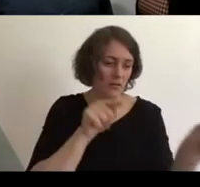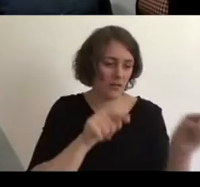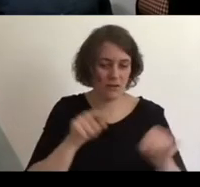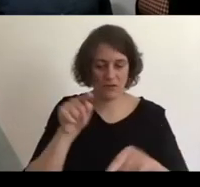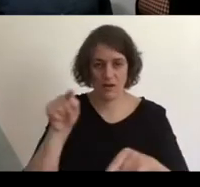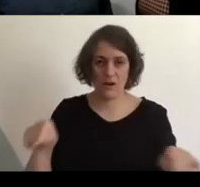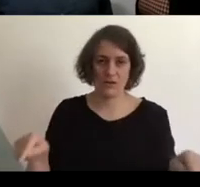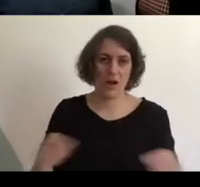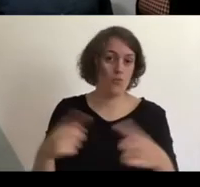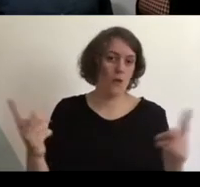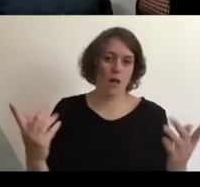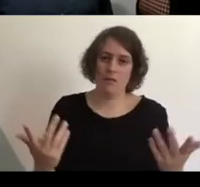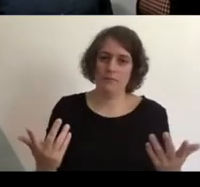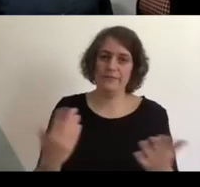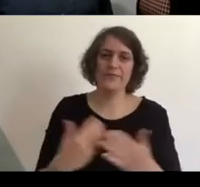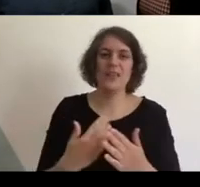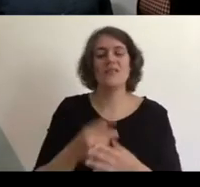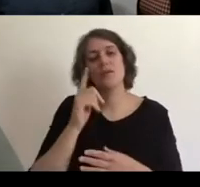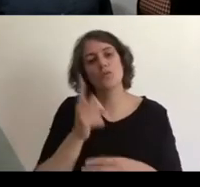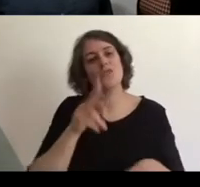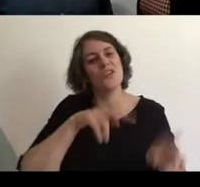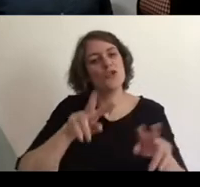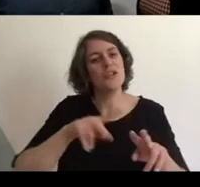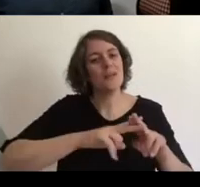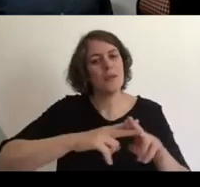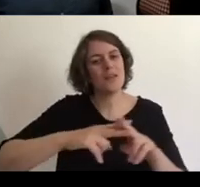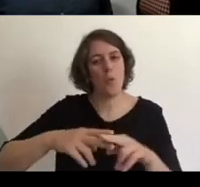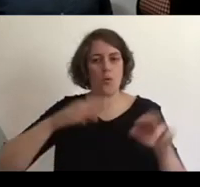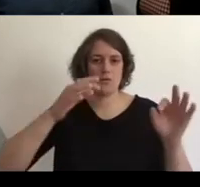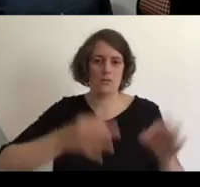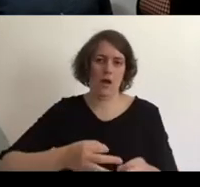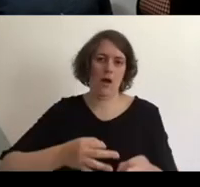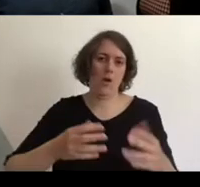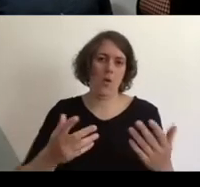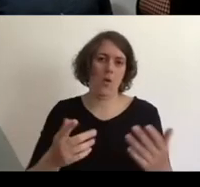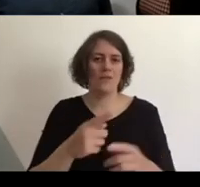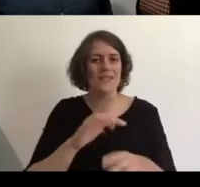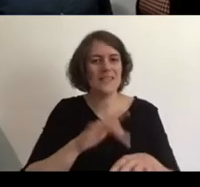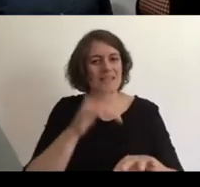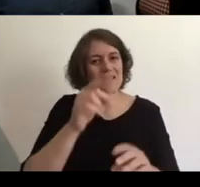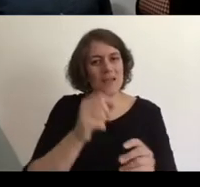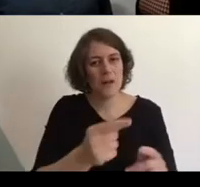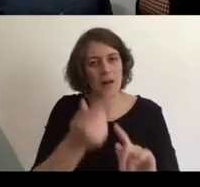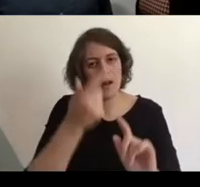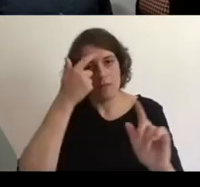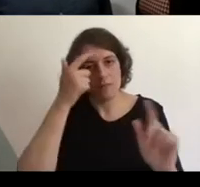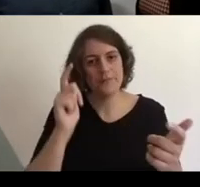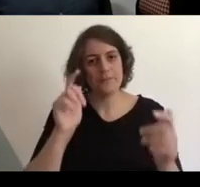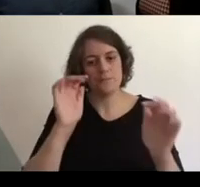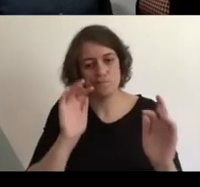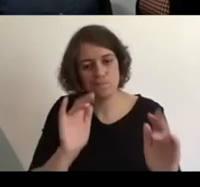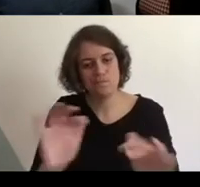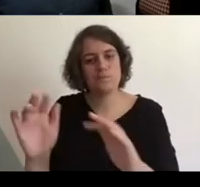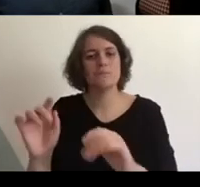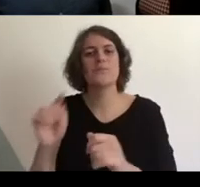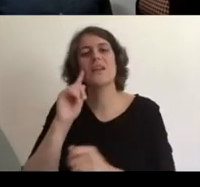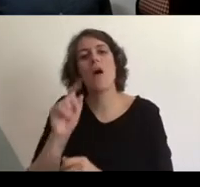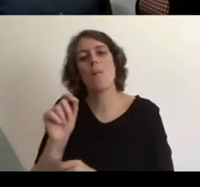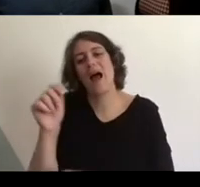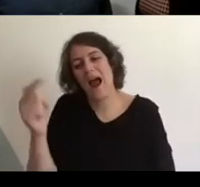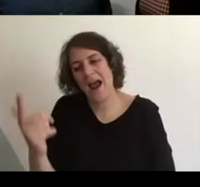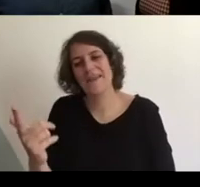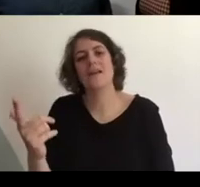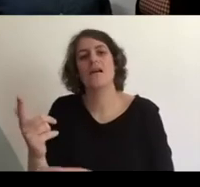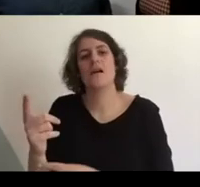Zusammenwirken von unterschiedlichen Methoden sein. Ich glaube, an manchen Stellen muss man Menschen über Quoten, also